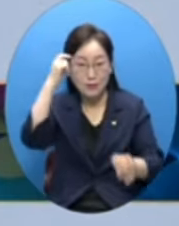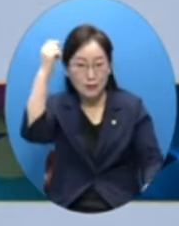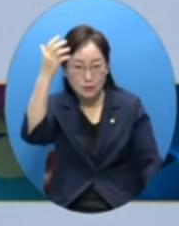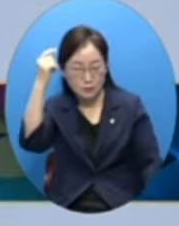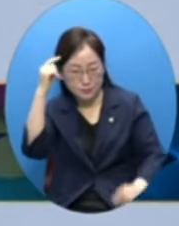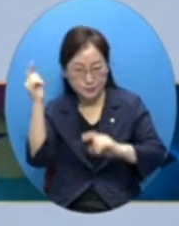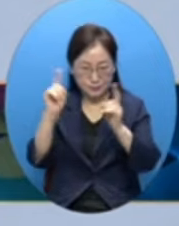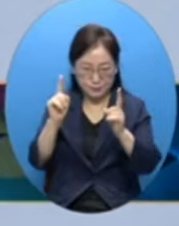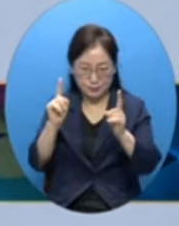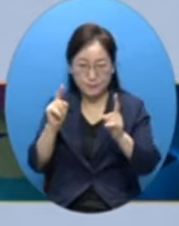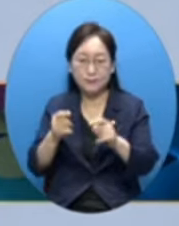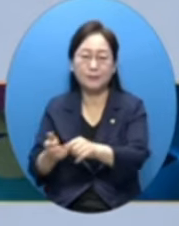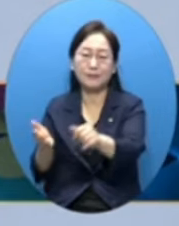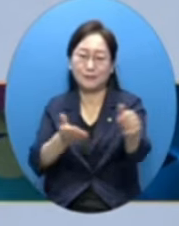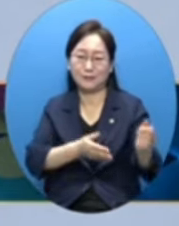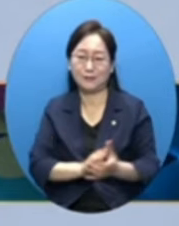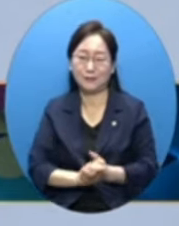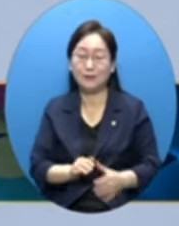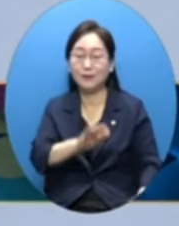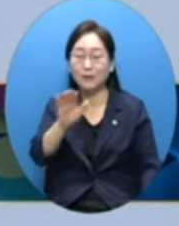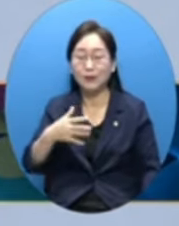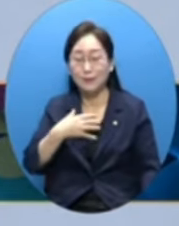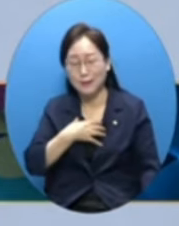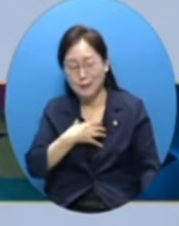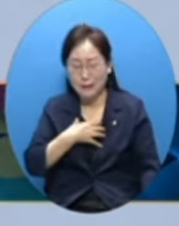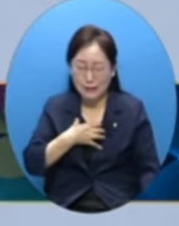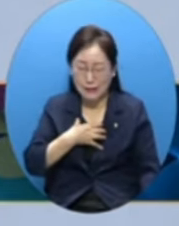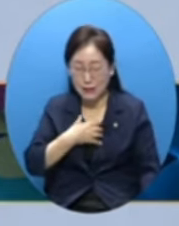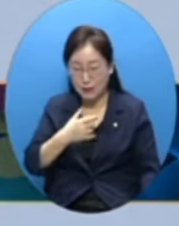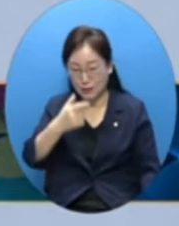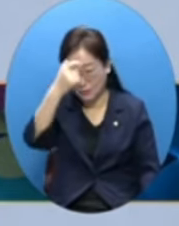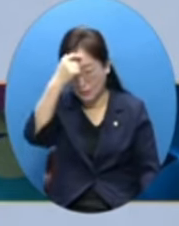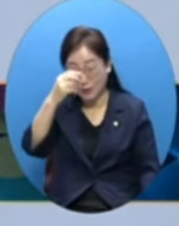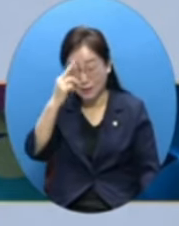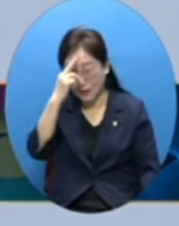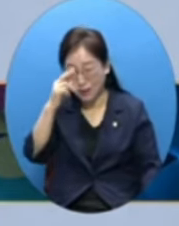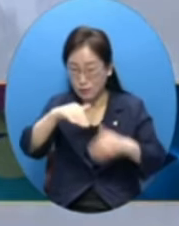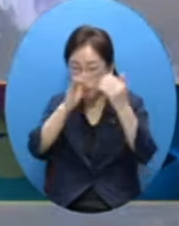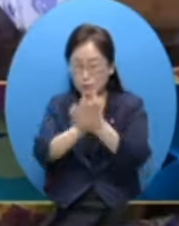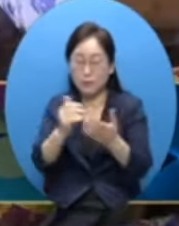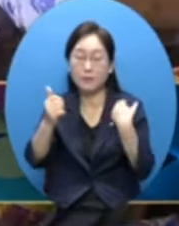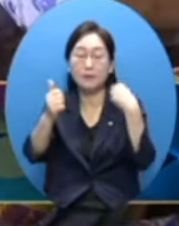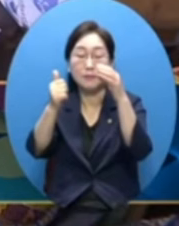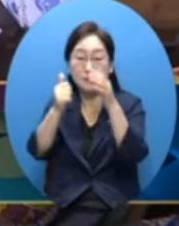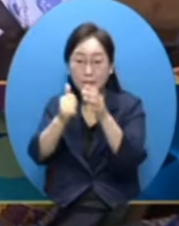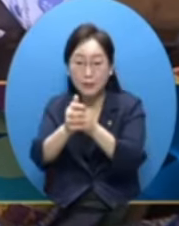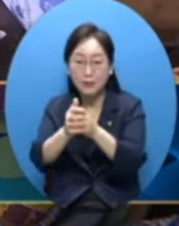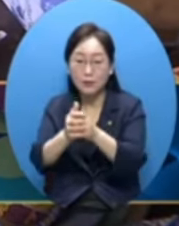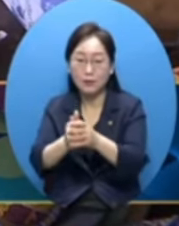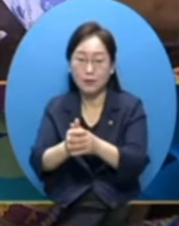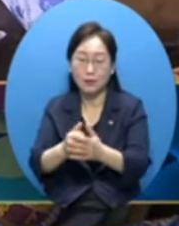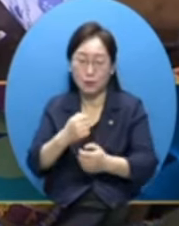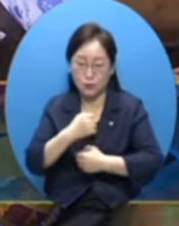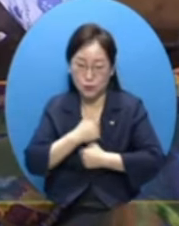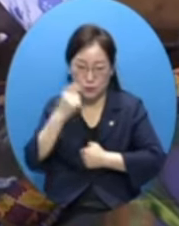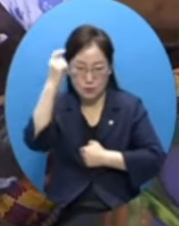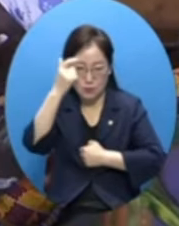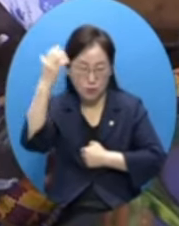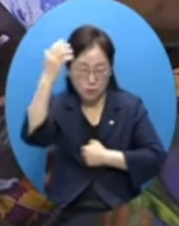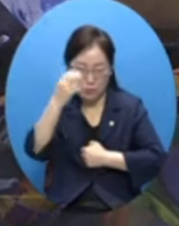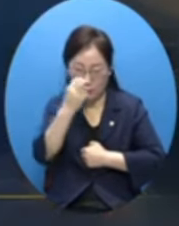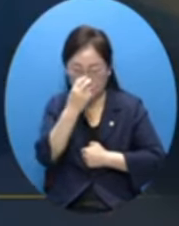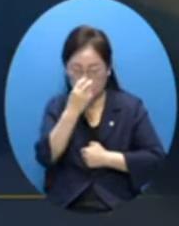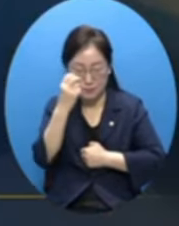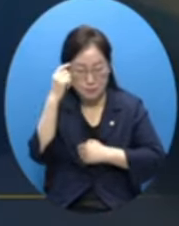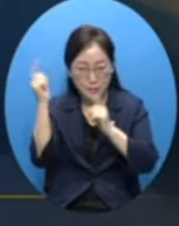깨어 있어야 합니다 우리가 염 어에게 맡기고 나가서 영적으로 근신하고 깨어 있어야 됩니다